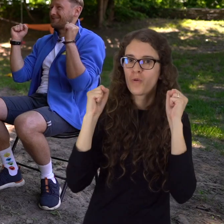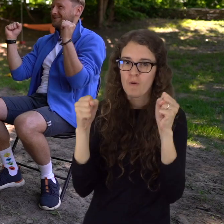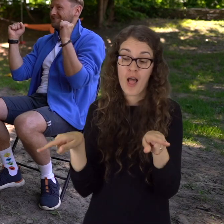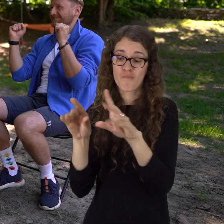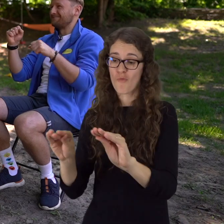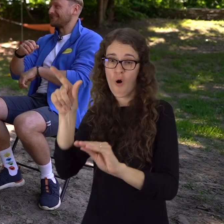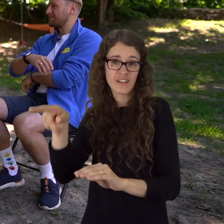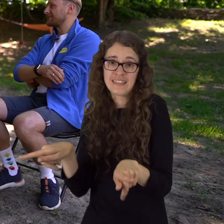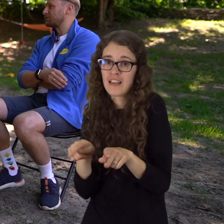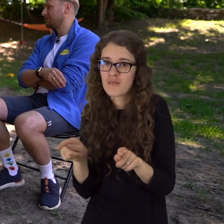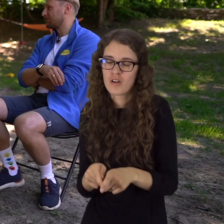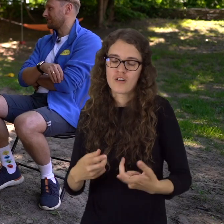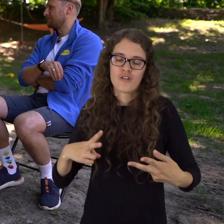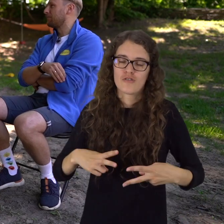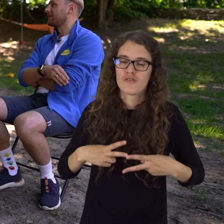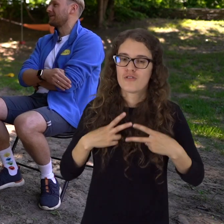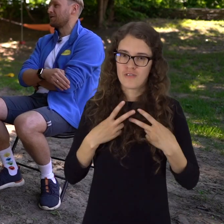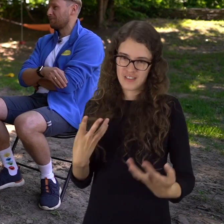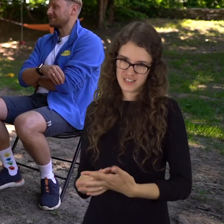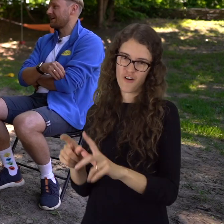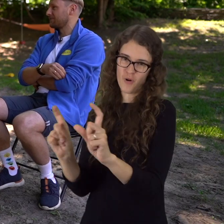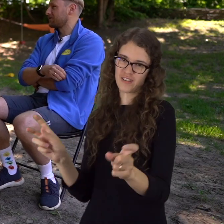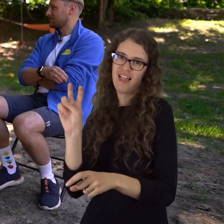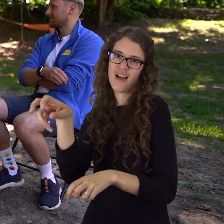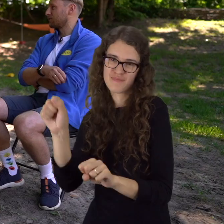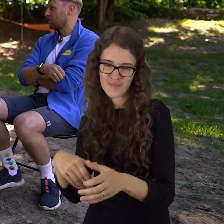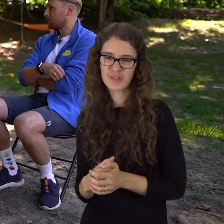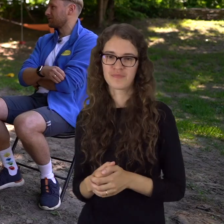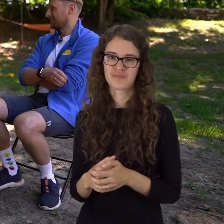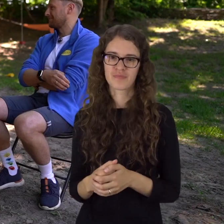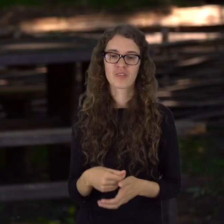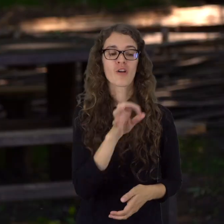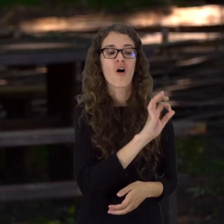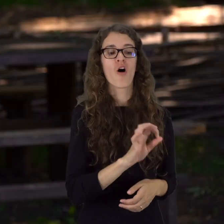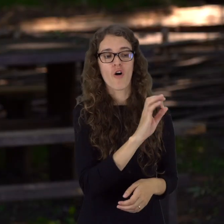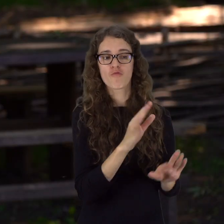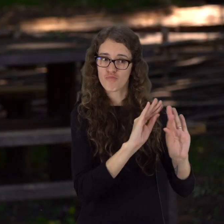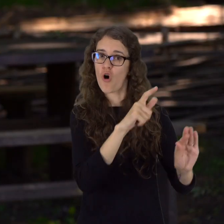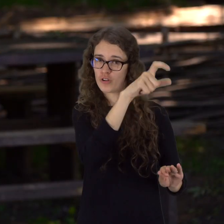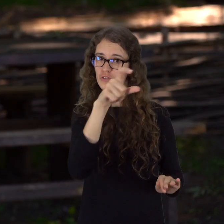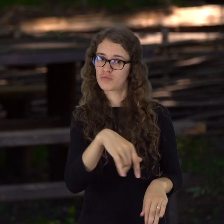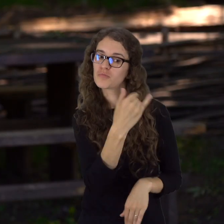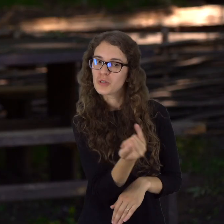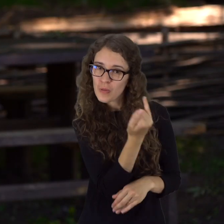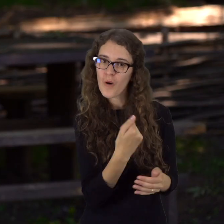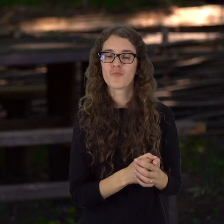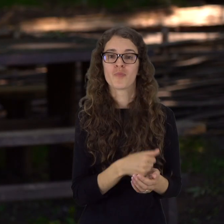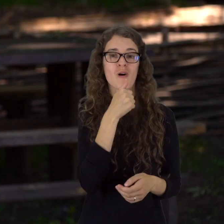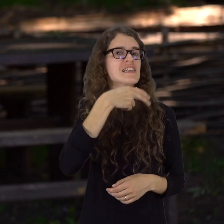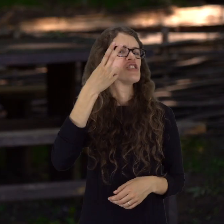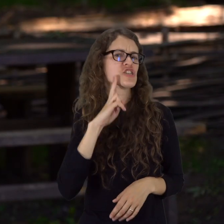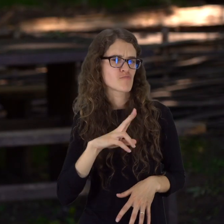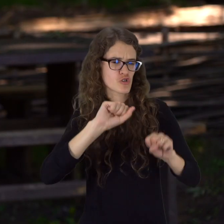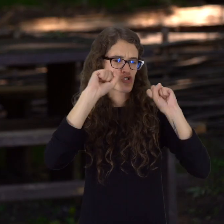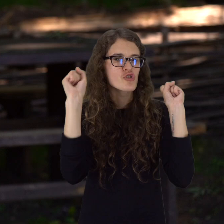visų, bet ir patys ugdytojai irgi pagaliau mes galim grįžti į savo lauko mokyklą. Tai apie pačius ugdytojus dar trumpai man įdomu,